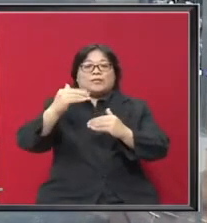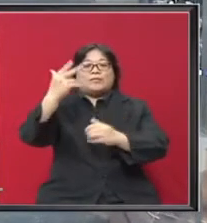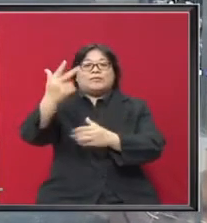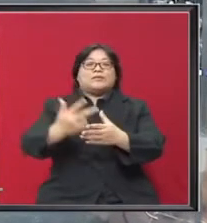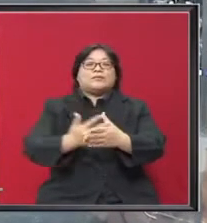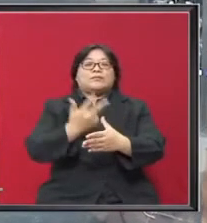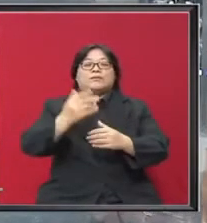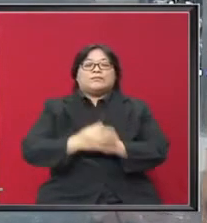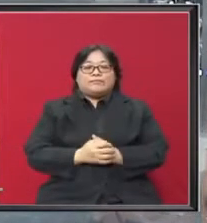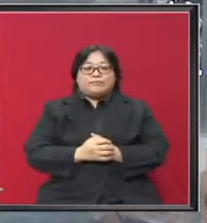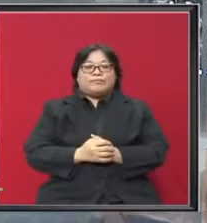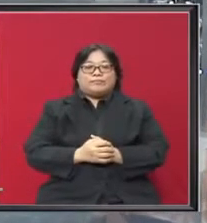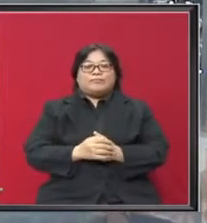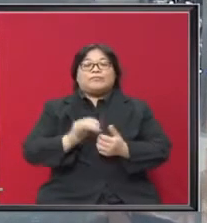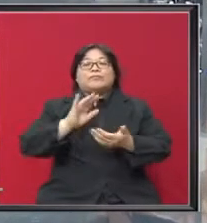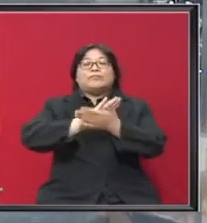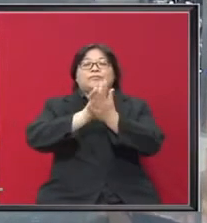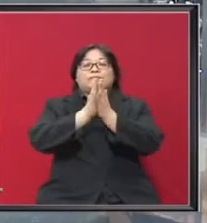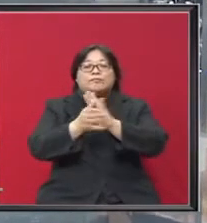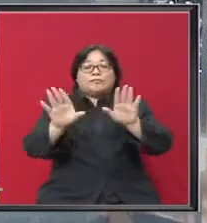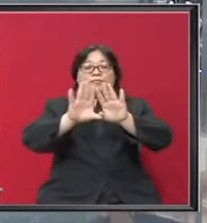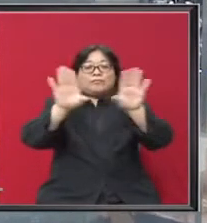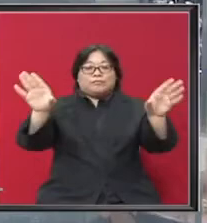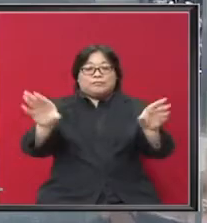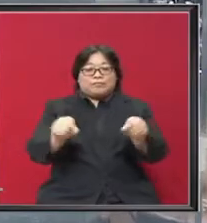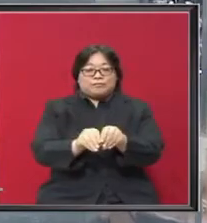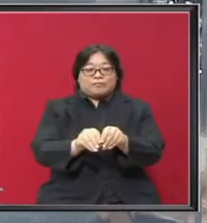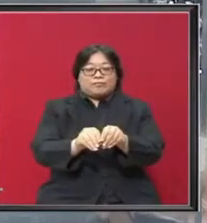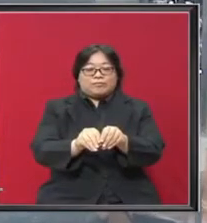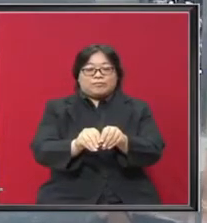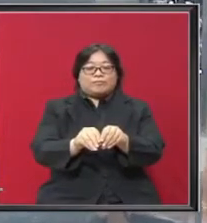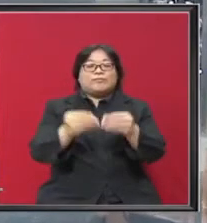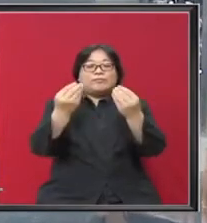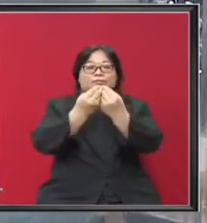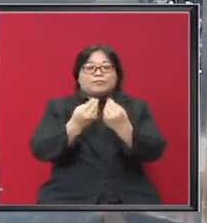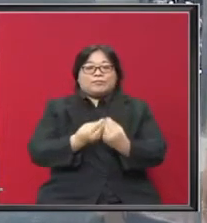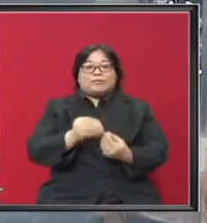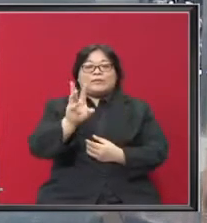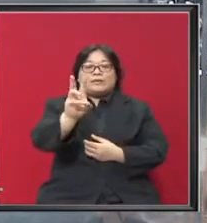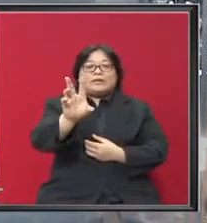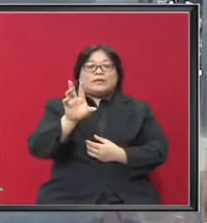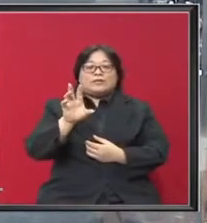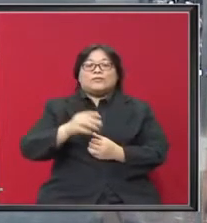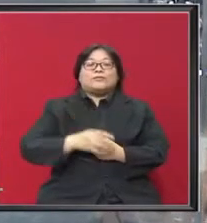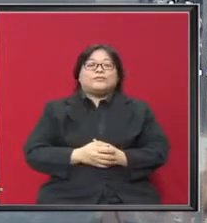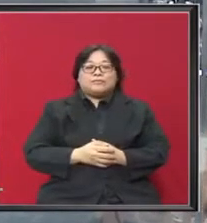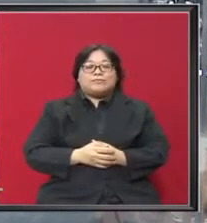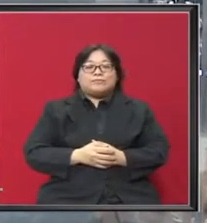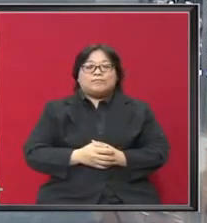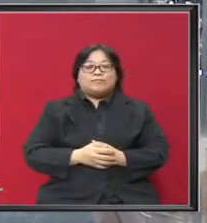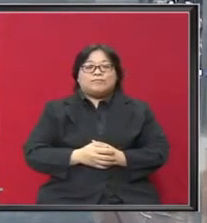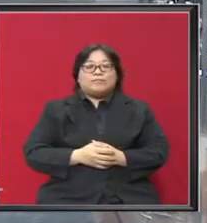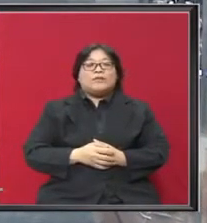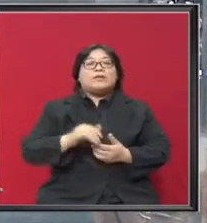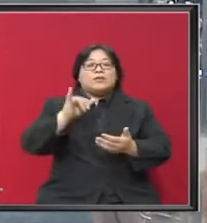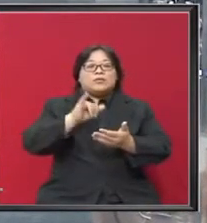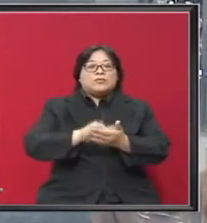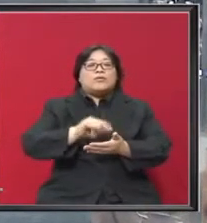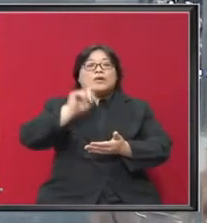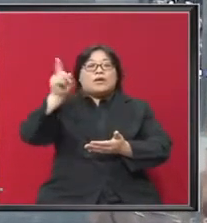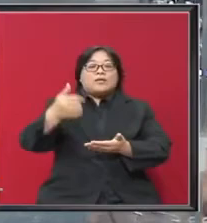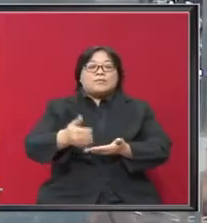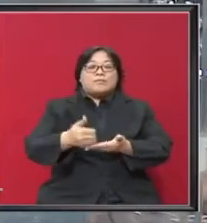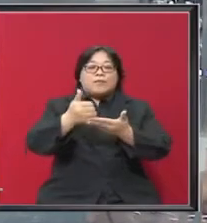Slamet tiga bulan ia menjadikan jumlah keseluruhan adalah sebanyak rm600 memandangkan ianya adalah